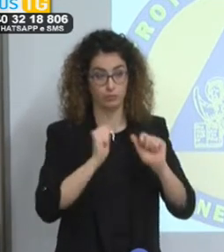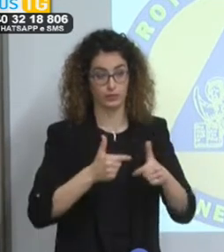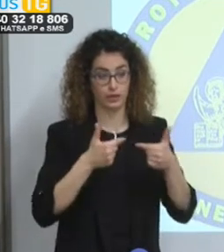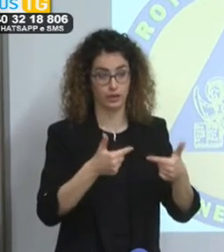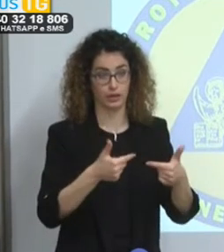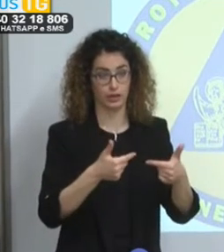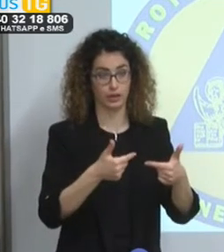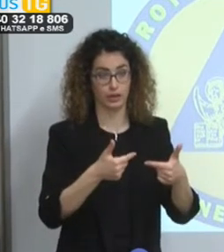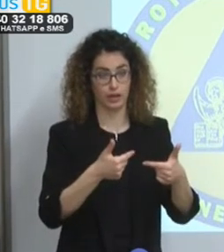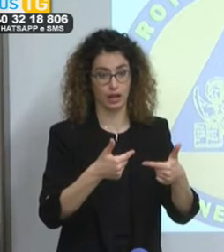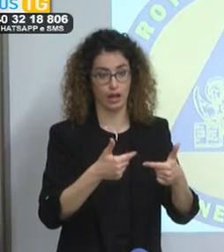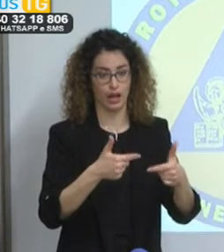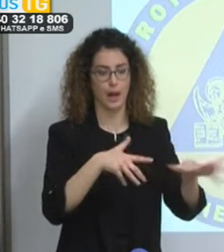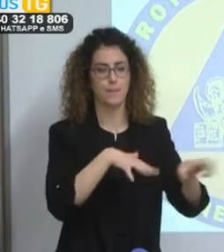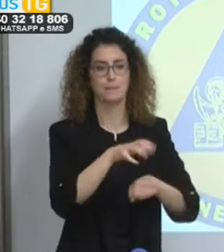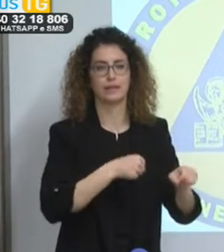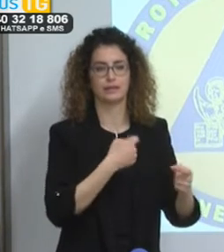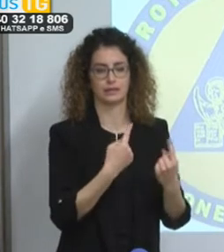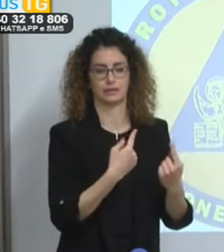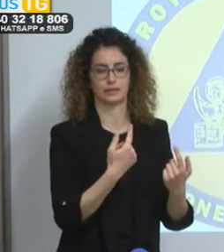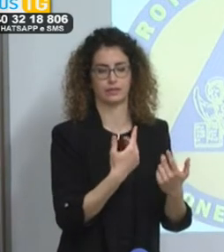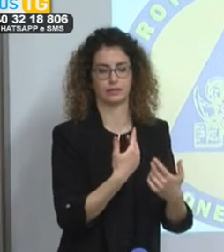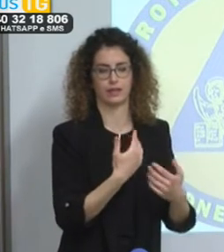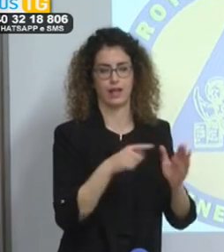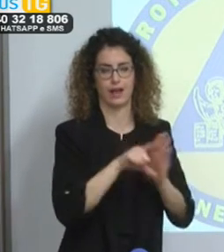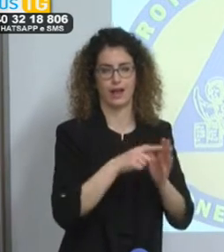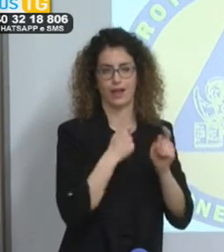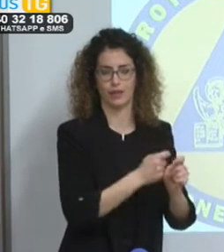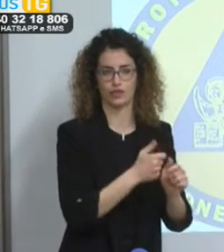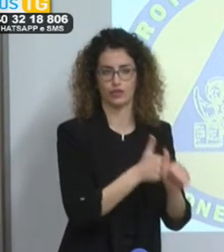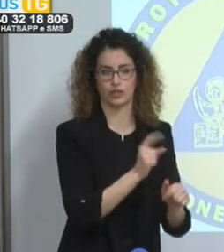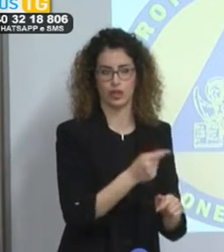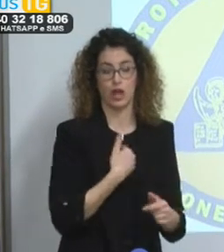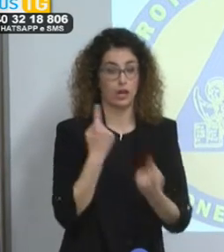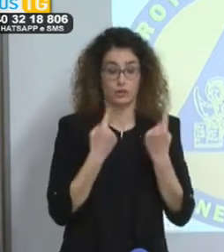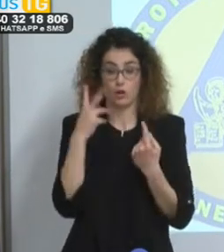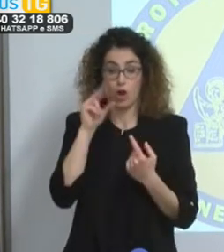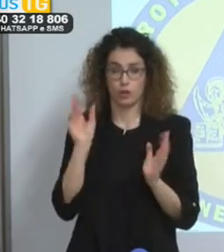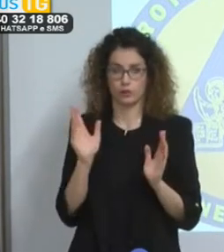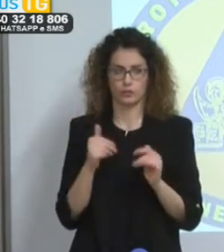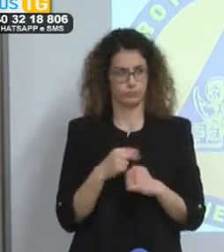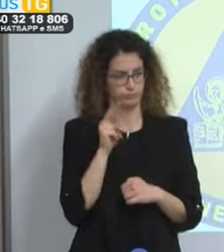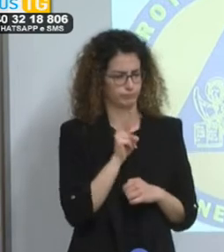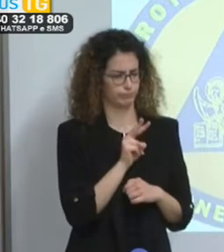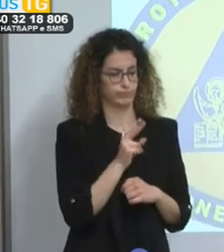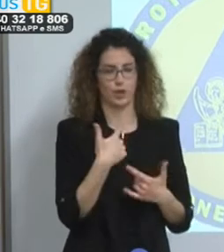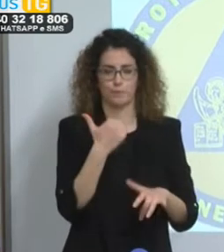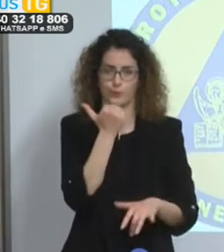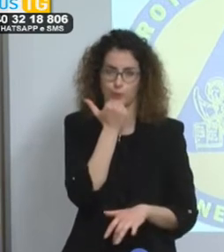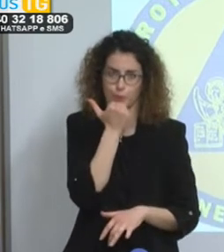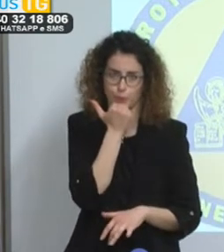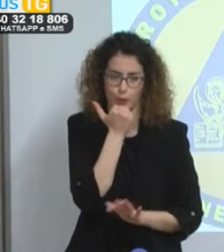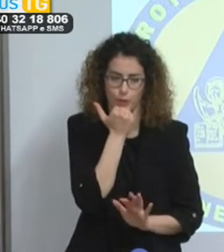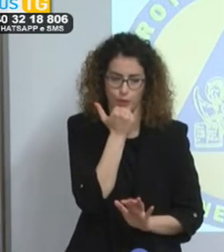affidamento illecito. Non conosco la vicenda. Cioè, no, ma nel senso, scusate, ma perdonatemi, Cioè, come